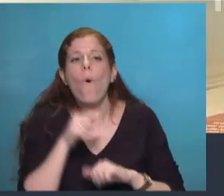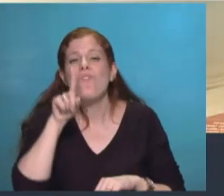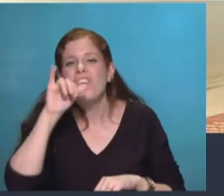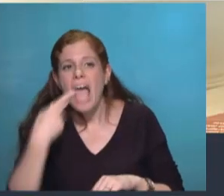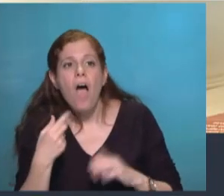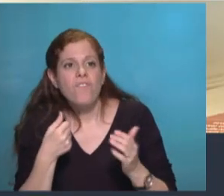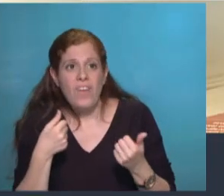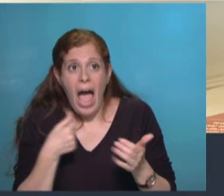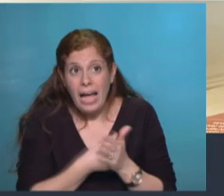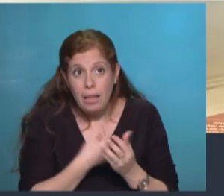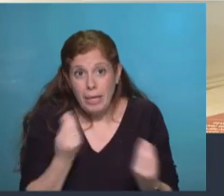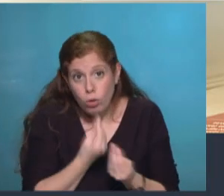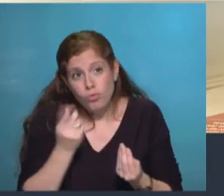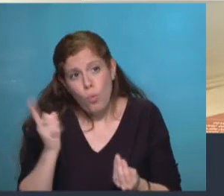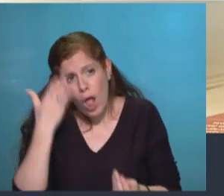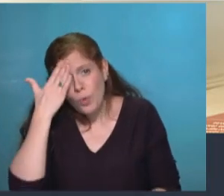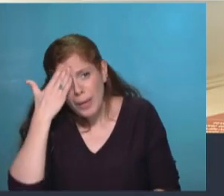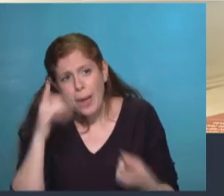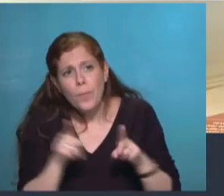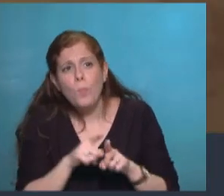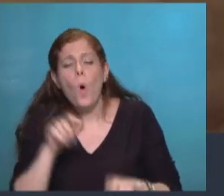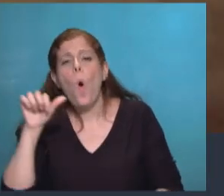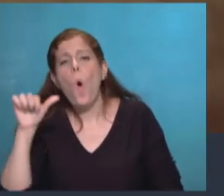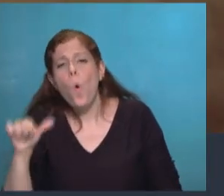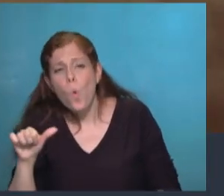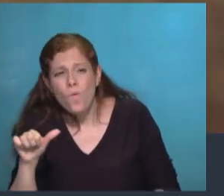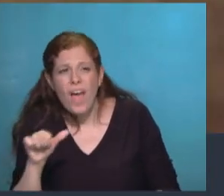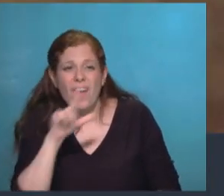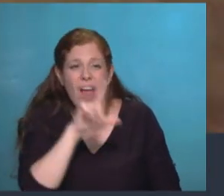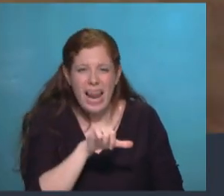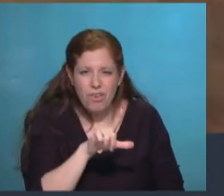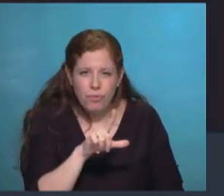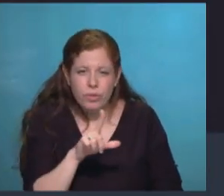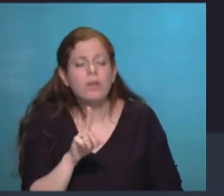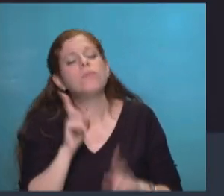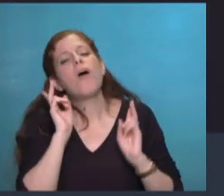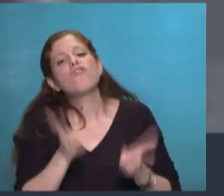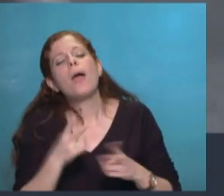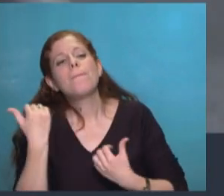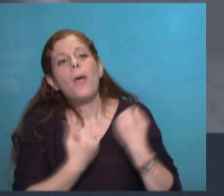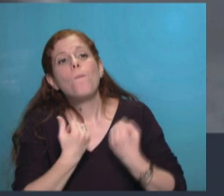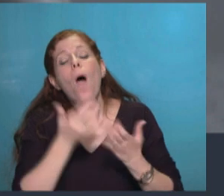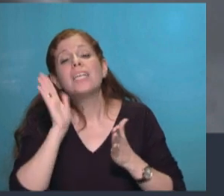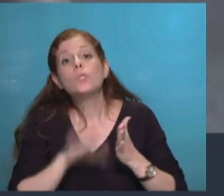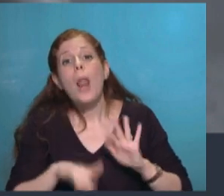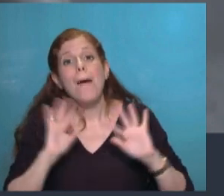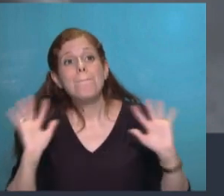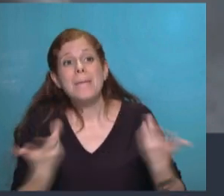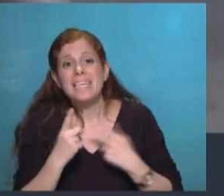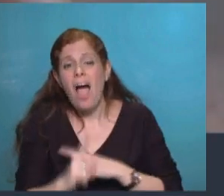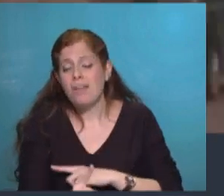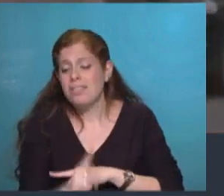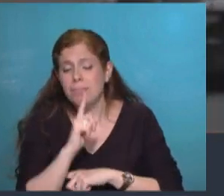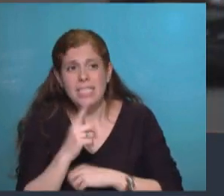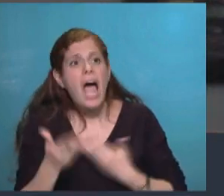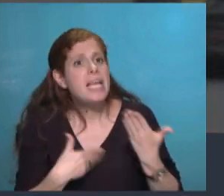ועד למנגנונים שאנחנו כולנו מכירים כמו אובר וליפט, מאפשרים תחבורה זולה, מהירה, זמינה,